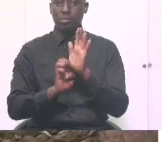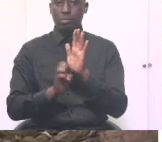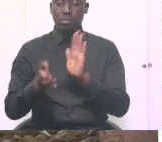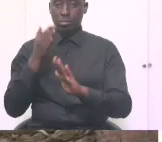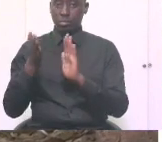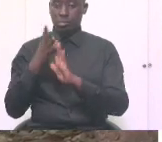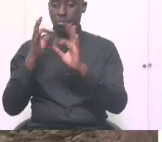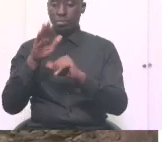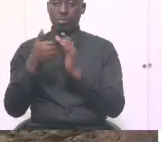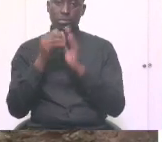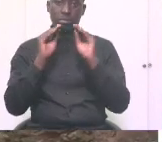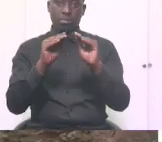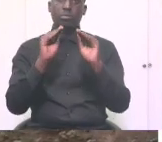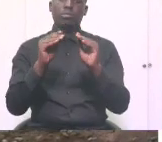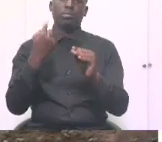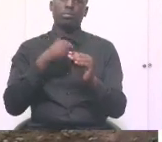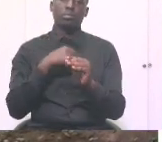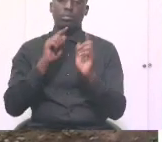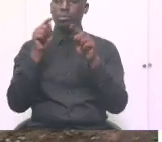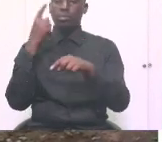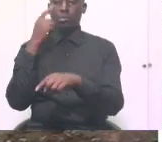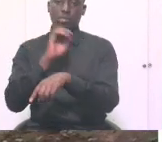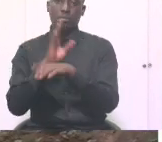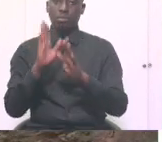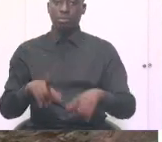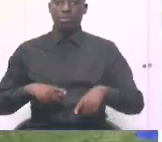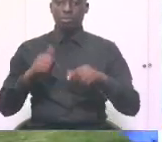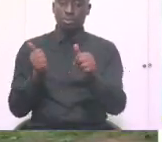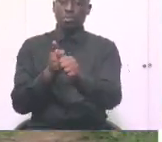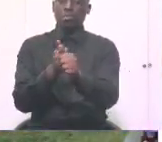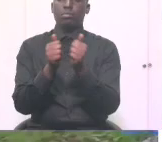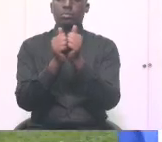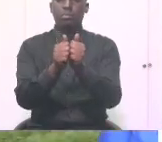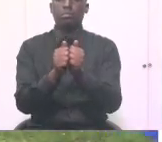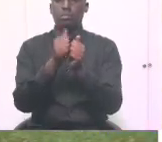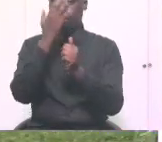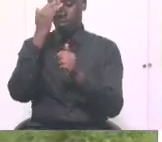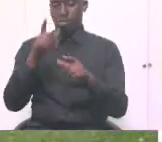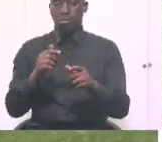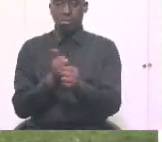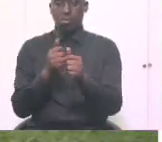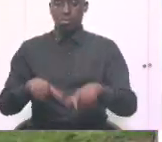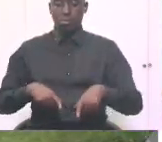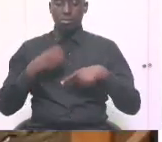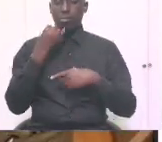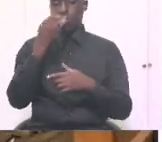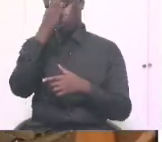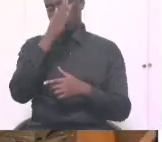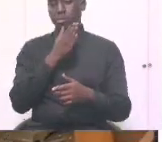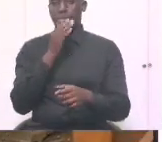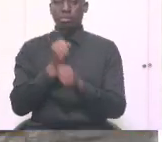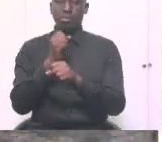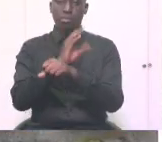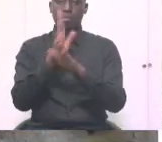mu byo twabigishije yihutira kureba umujyanama w'ubuzima akamuherekeza kuba gukurikirana ubuzima bw'umwana n'umubyeyi mu mudugudu byakorwaga